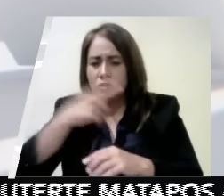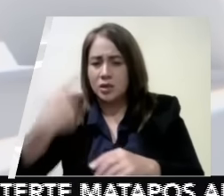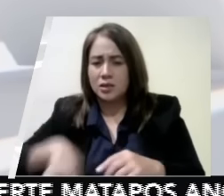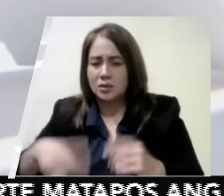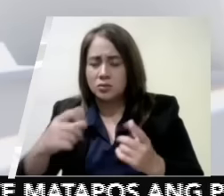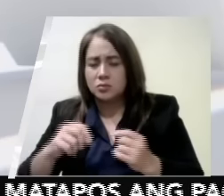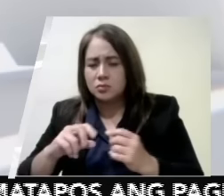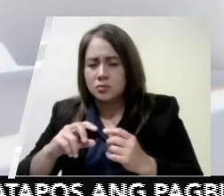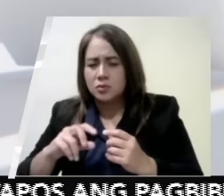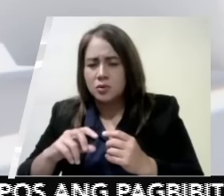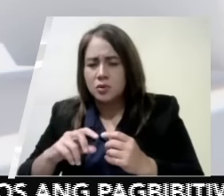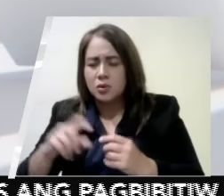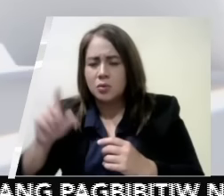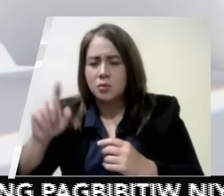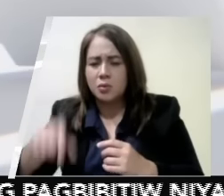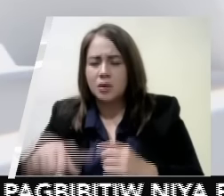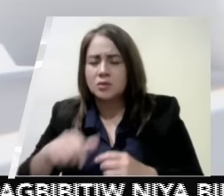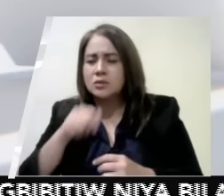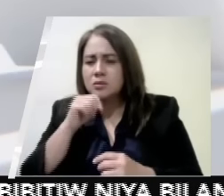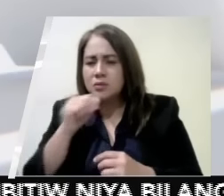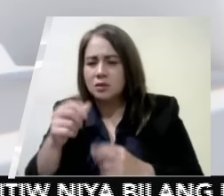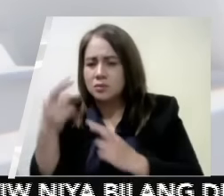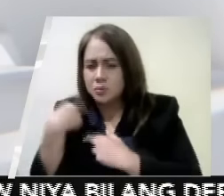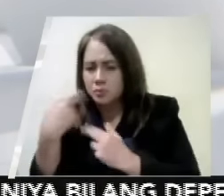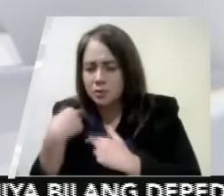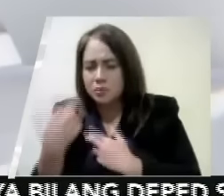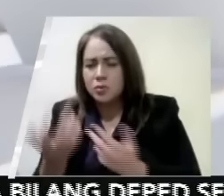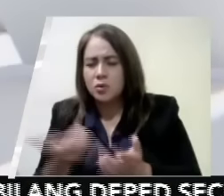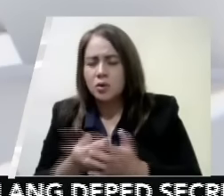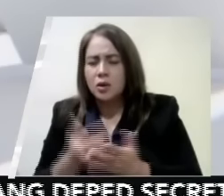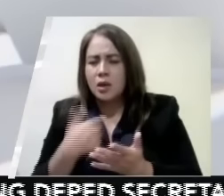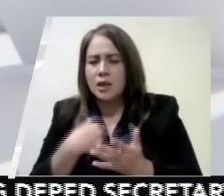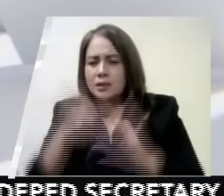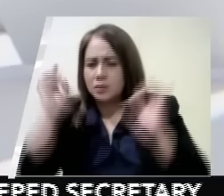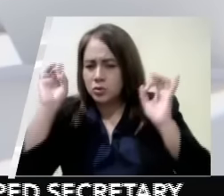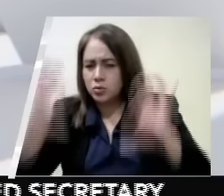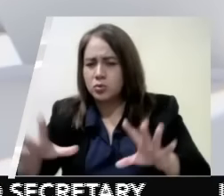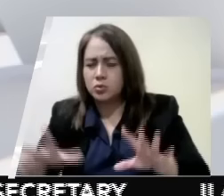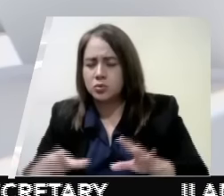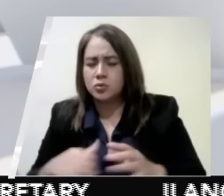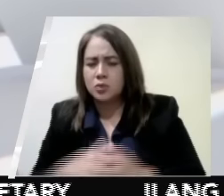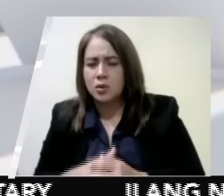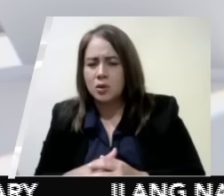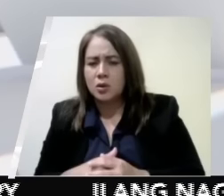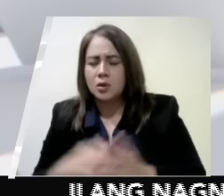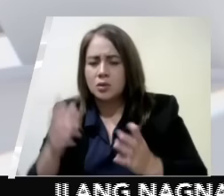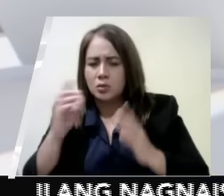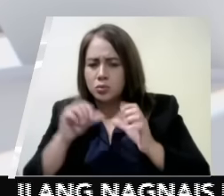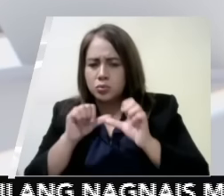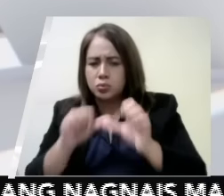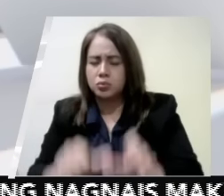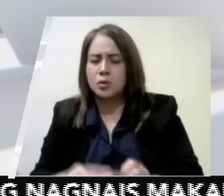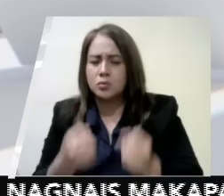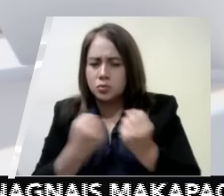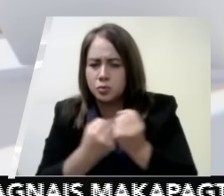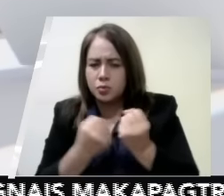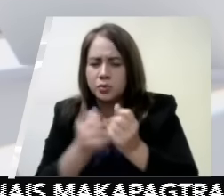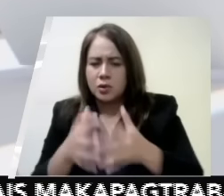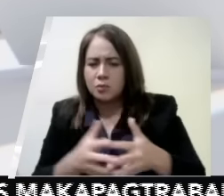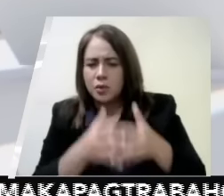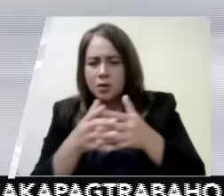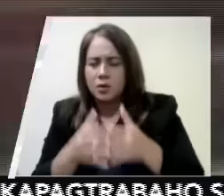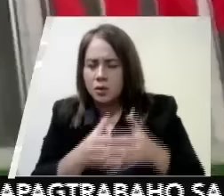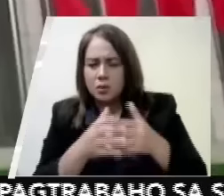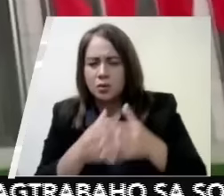ay irresponsible, aggressive, dangerous and deeply destabilizing. Magpapatuloy raw ang pagsuporta ng Amerika sa kanilang mga Pilipinong